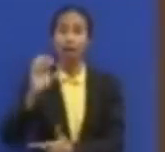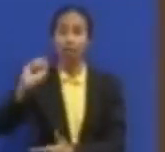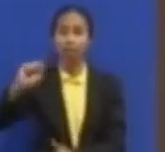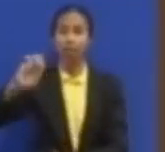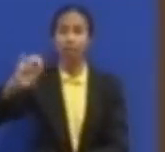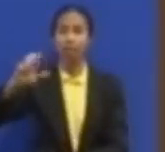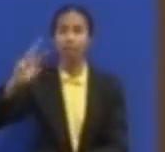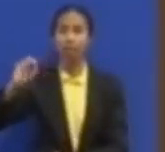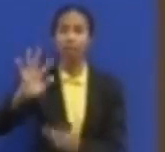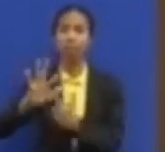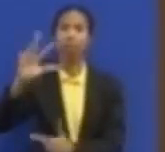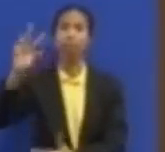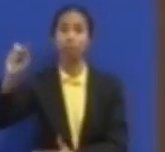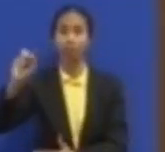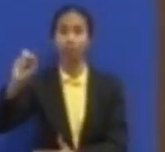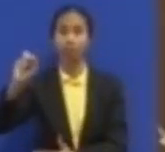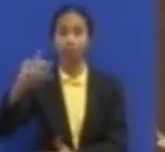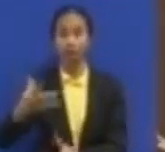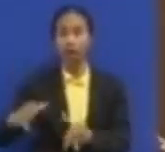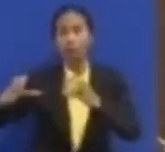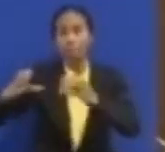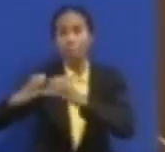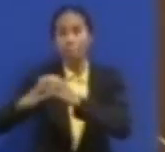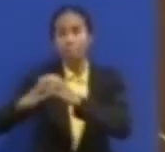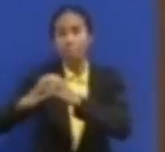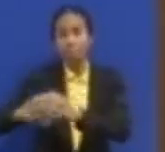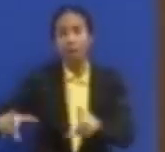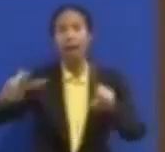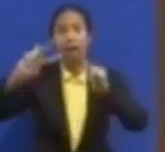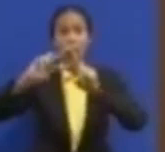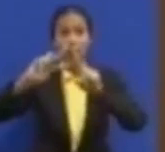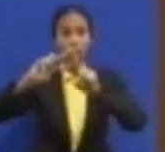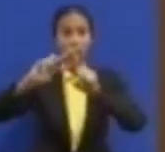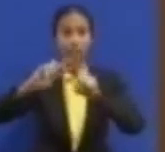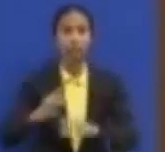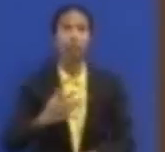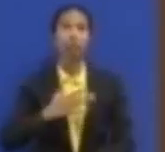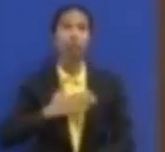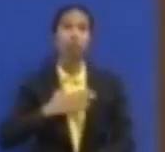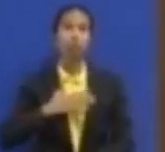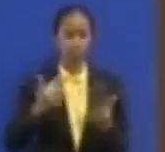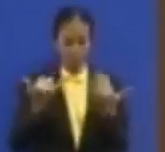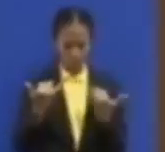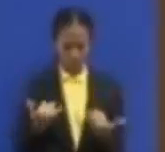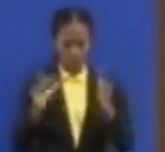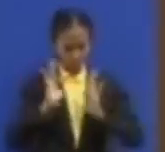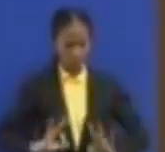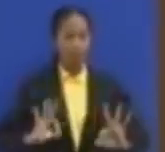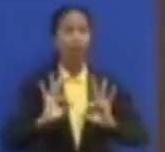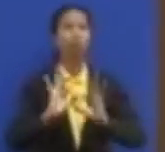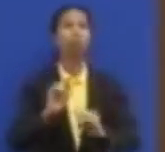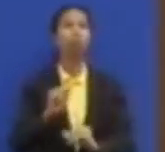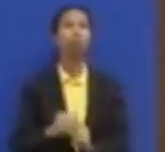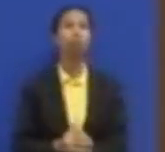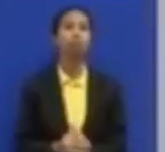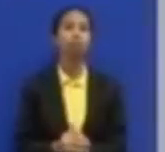บัญชีรายชื่อพรรคอนาคตใหม่นะครับผมคิดว่าวันนี้เป็นเรื่องที่สำคัญนะครับเ